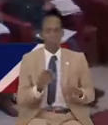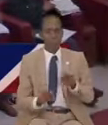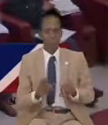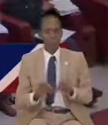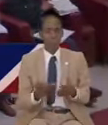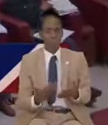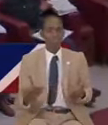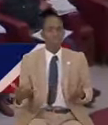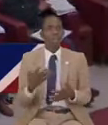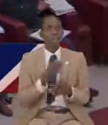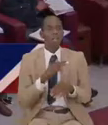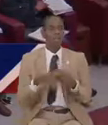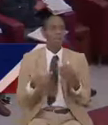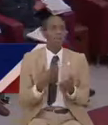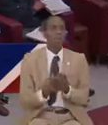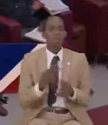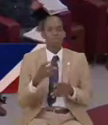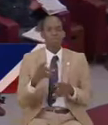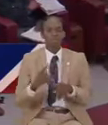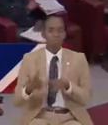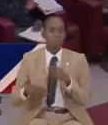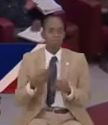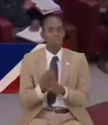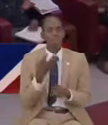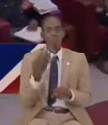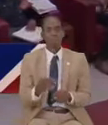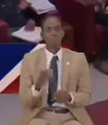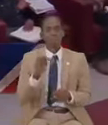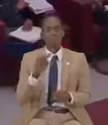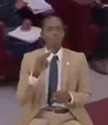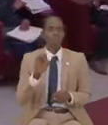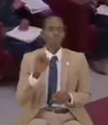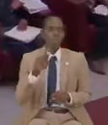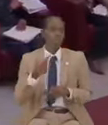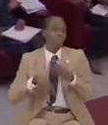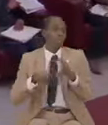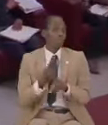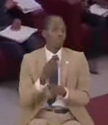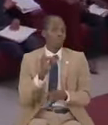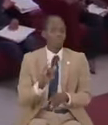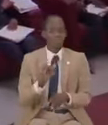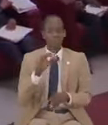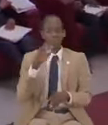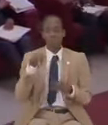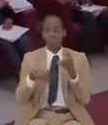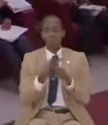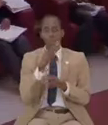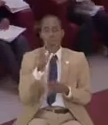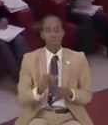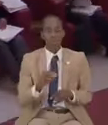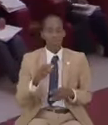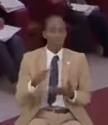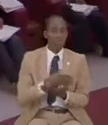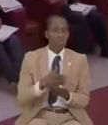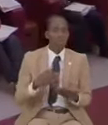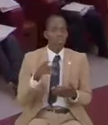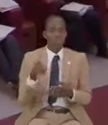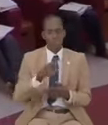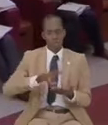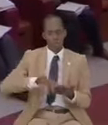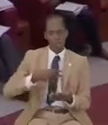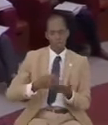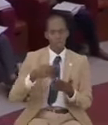colonise et de toutes sortes d'imprimantes la musique la musique de la